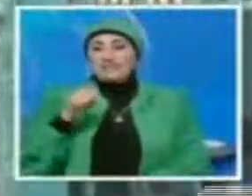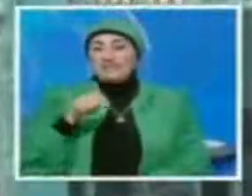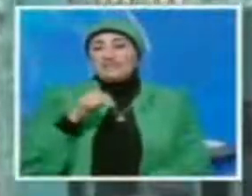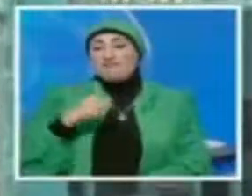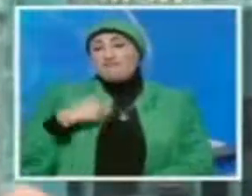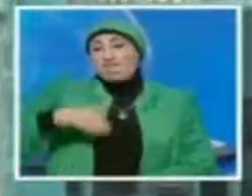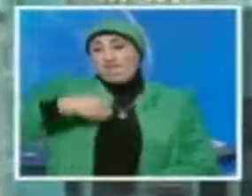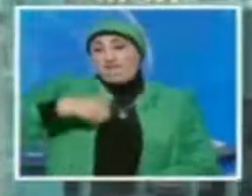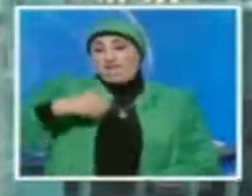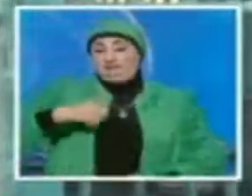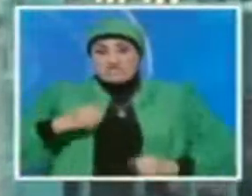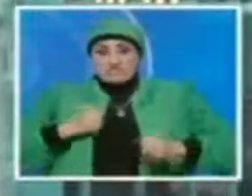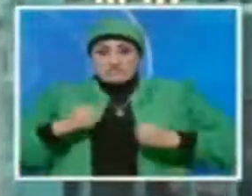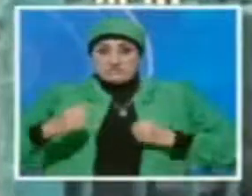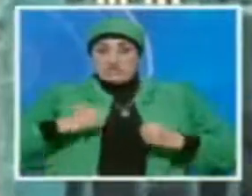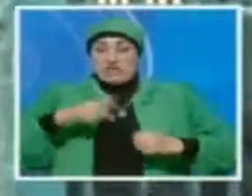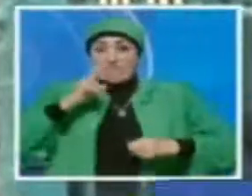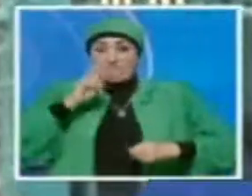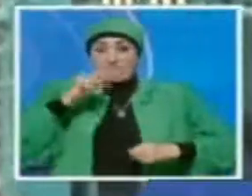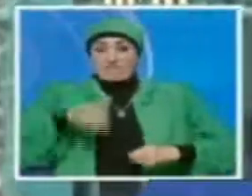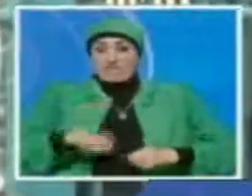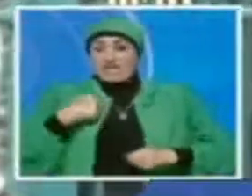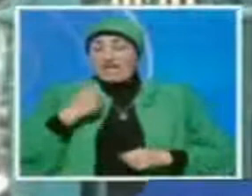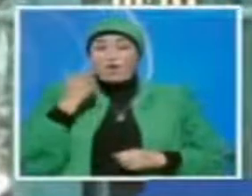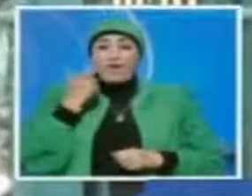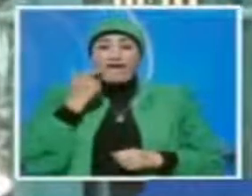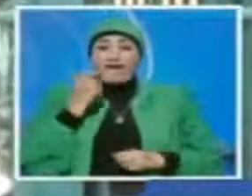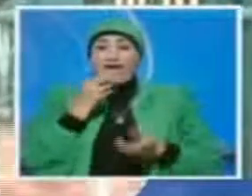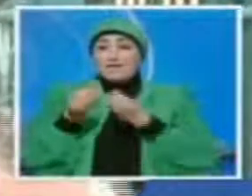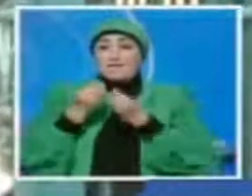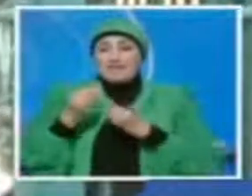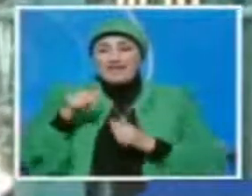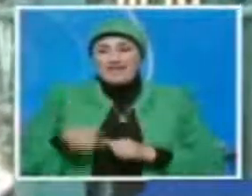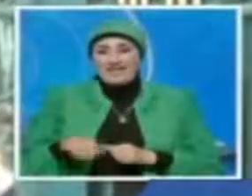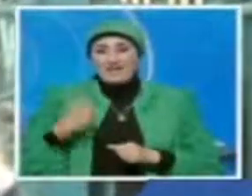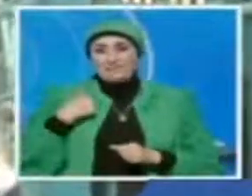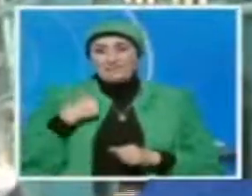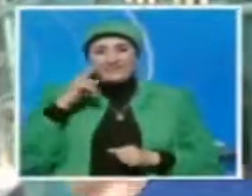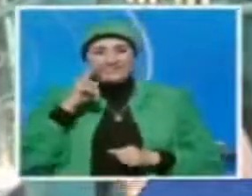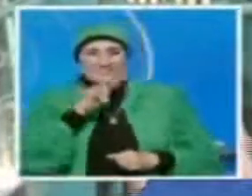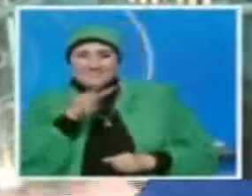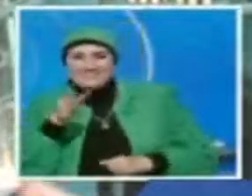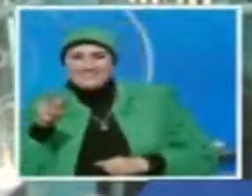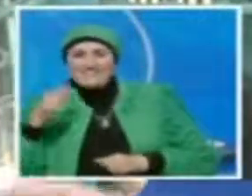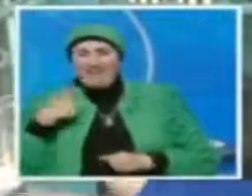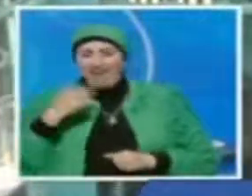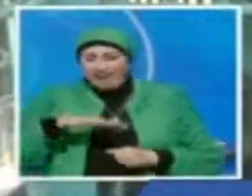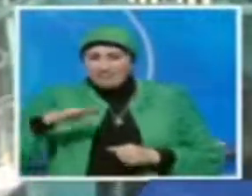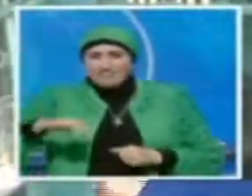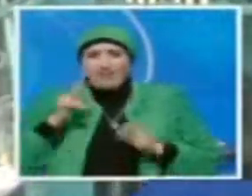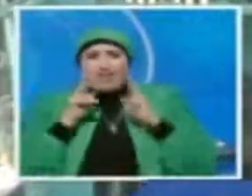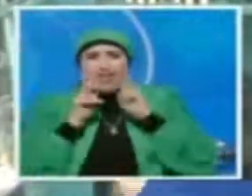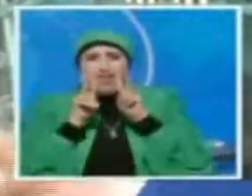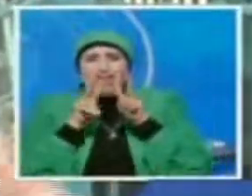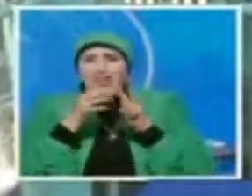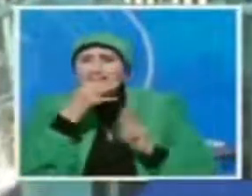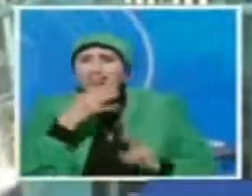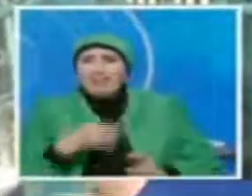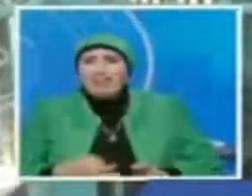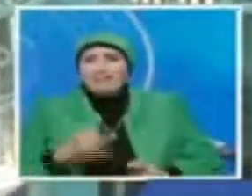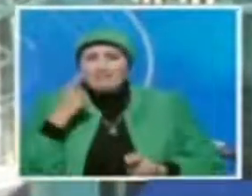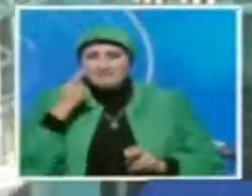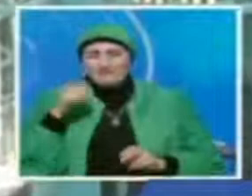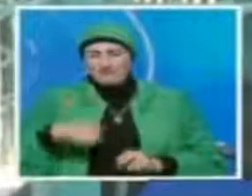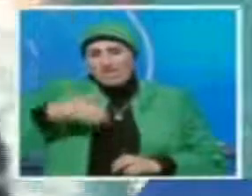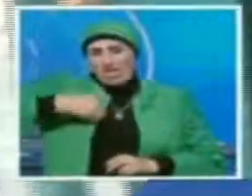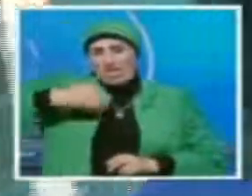الأطفال، تحب تتعامل مع الأطفال الصغيرة، بتهزر معاهم. طبعا الشمبانزي بيجي عشان خاطر الأطفال، بتيجي عشان خاطر تتفرج على الشمبانزي على الحاجات الأعراض اللي